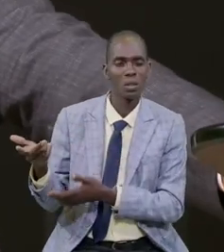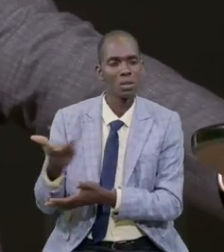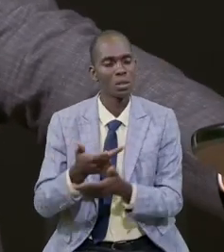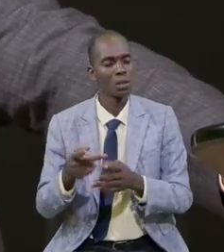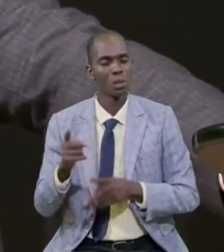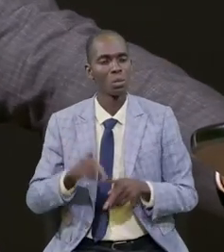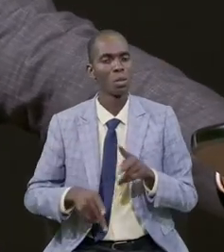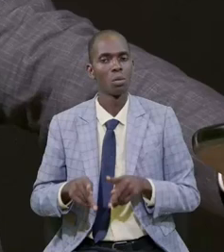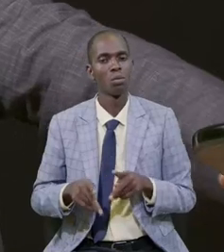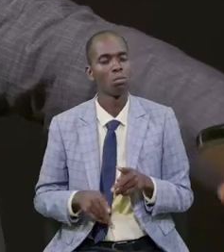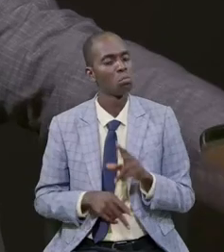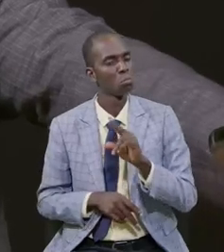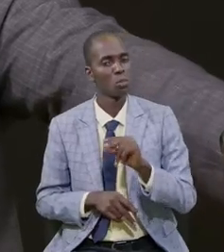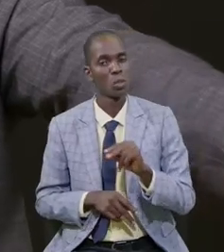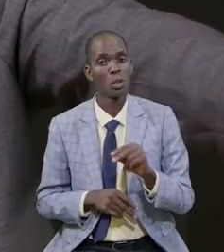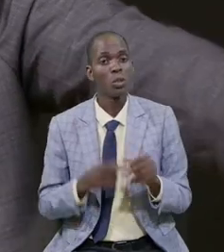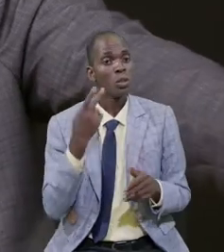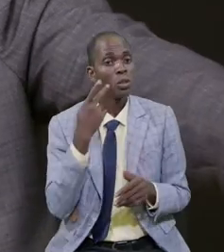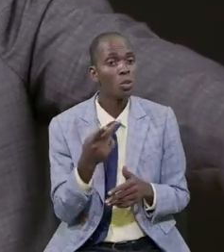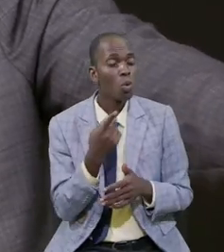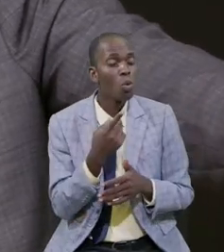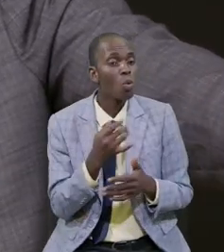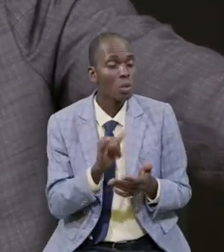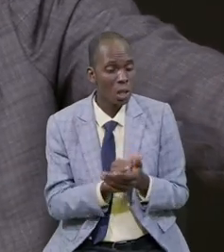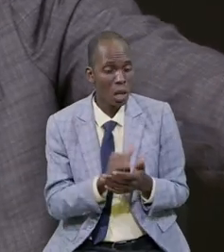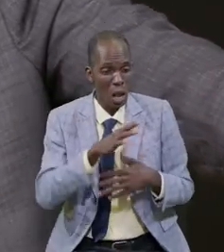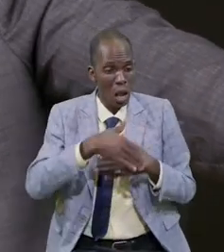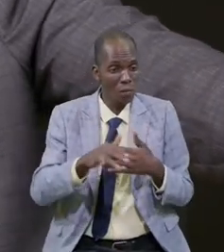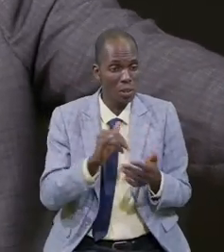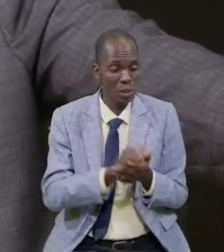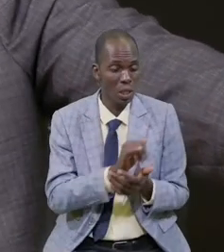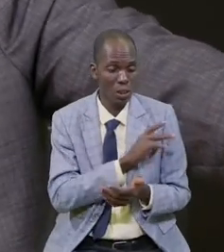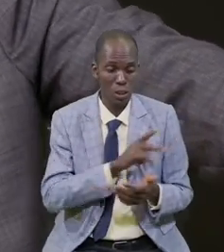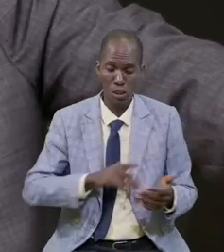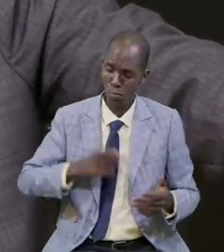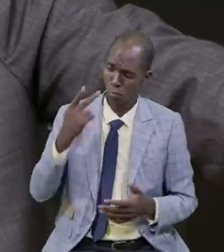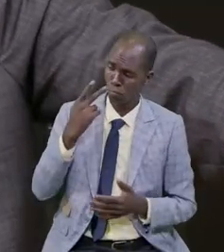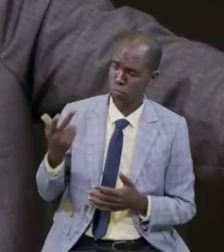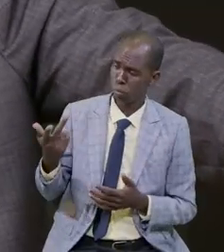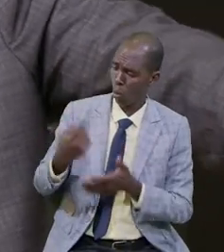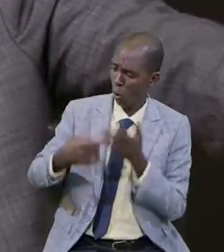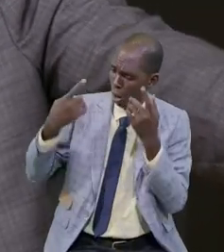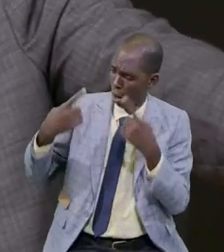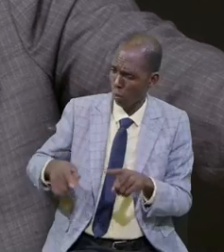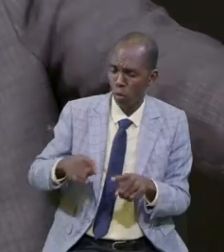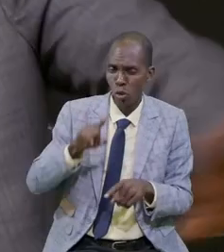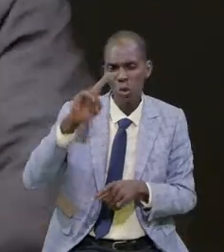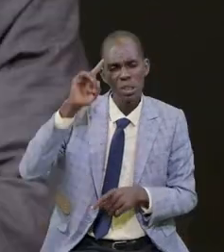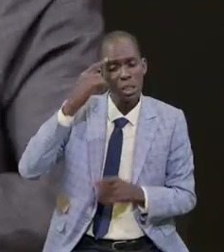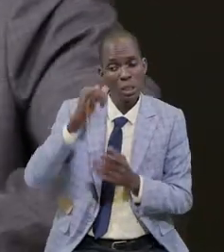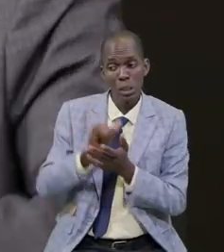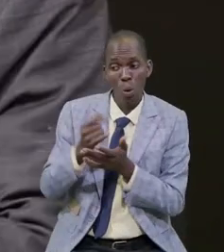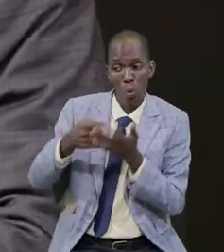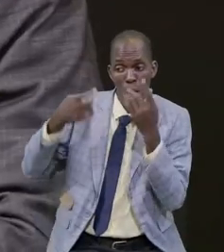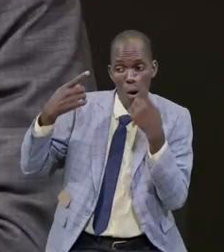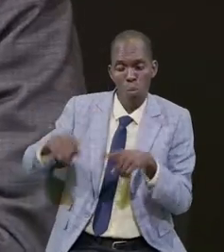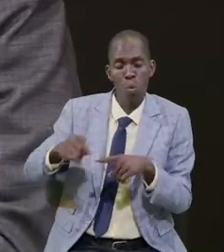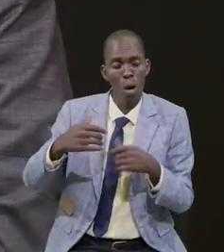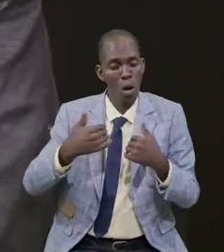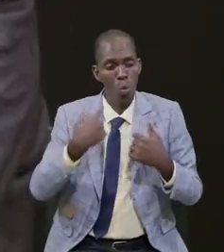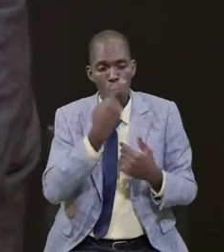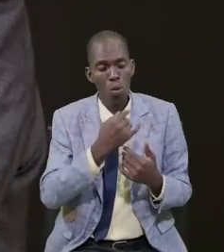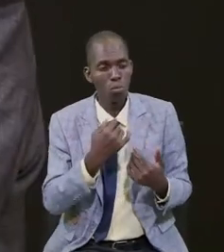cœur n'est pas converti, quel que soit le miracle qu'on voit là, quel que soit les prodiges qu'on regarde, dès que